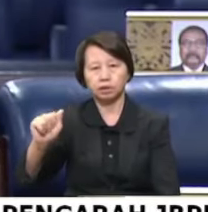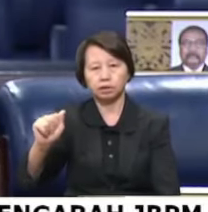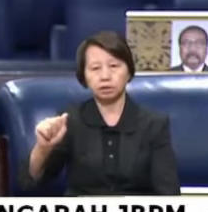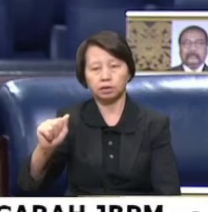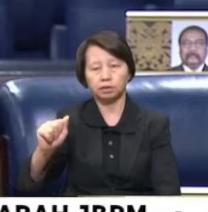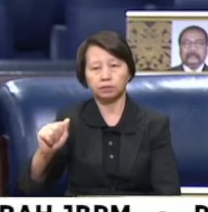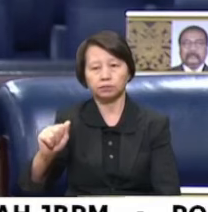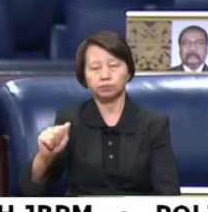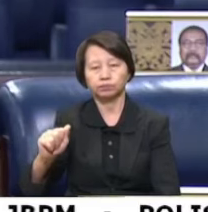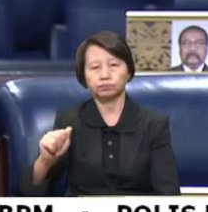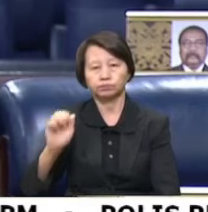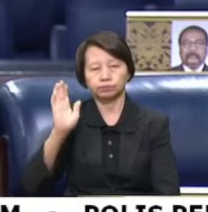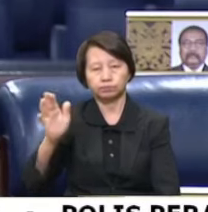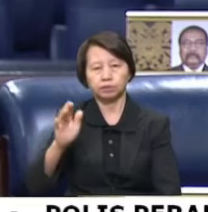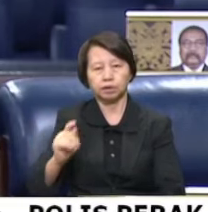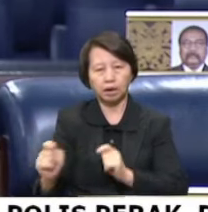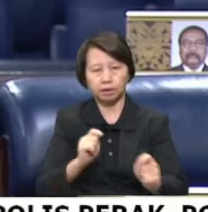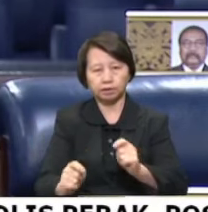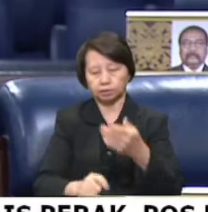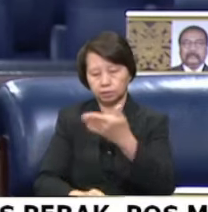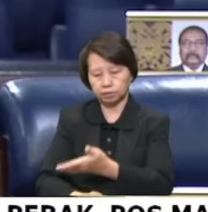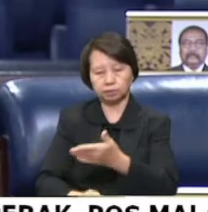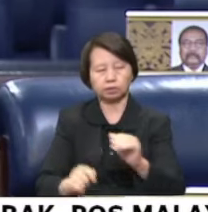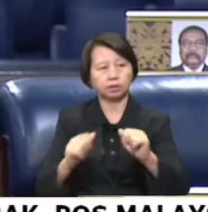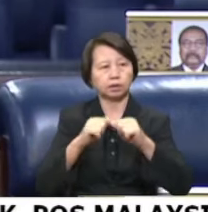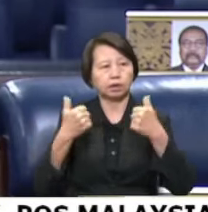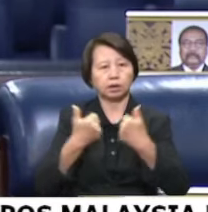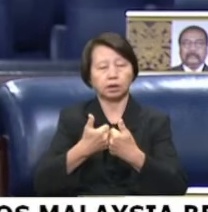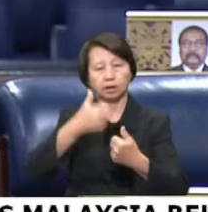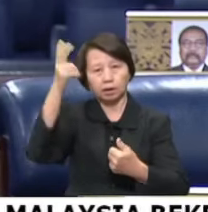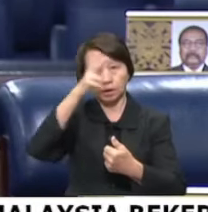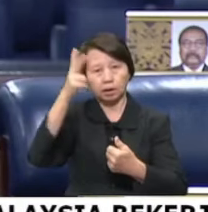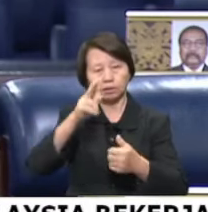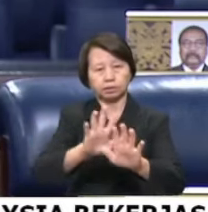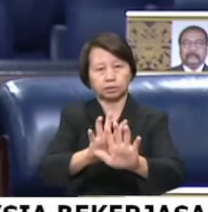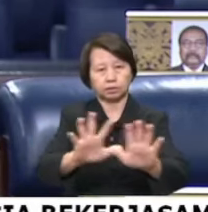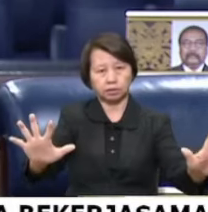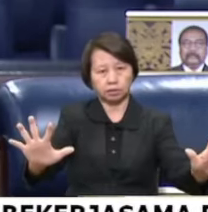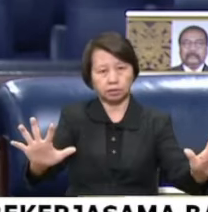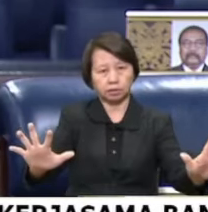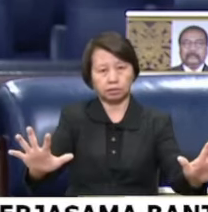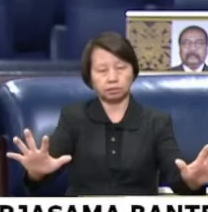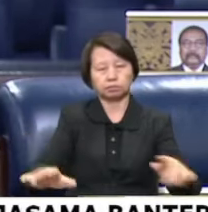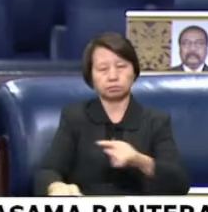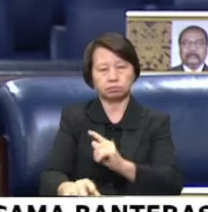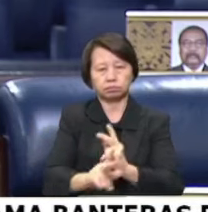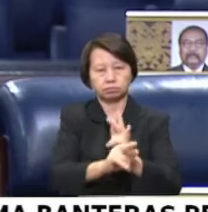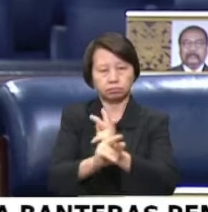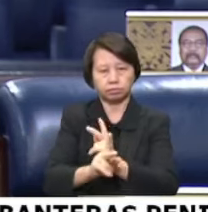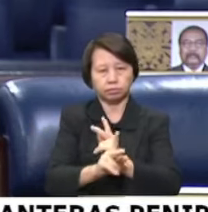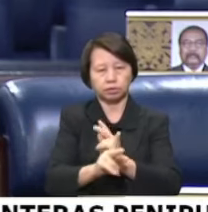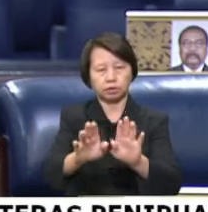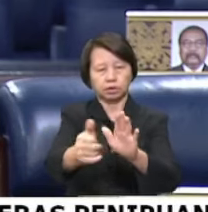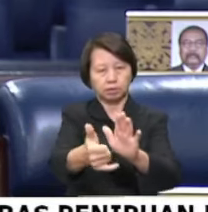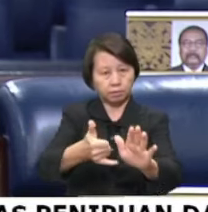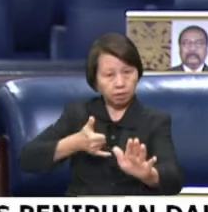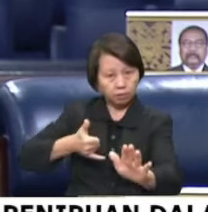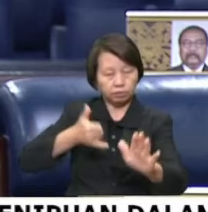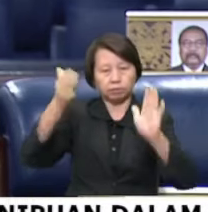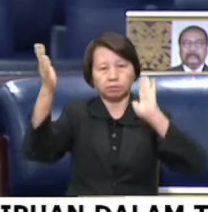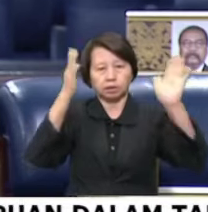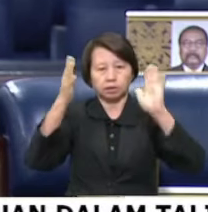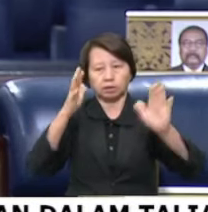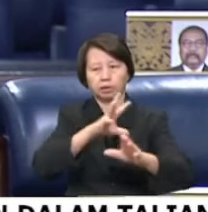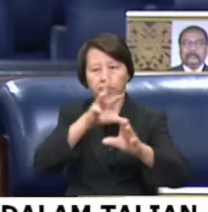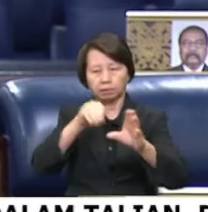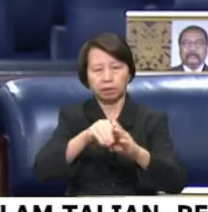yang agak bertindak sebagai agensi kerajaan barisan hadapan di pintu-pintu masuk sepadan negara